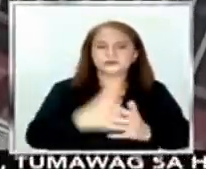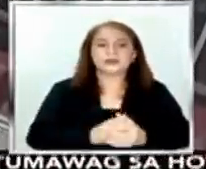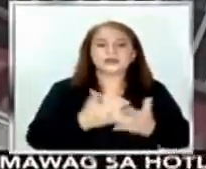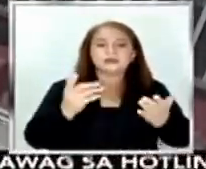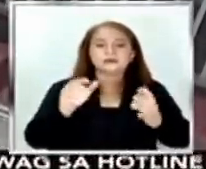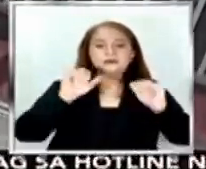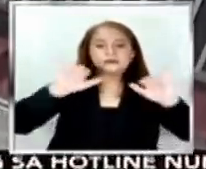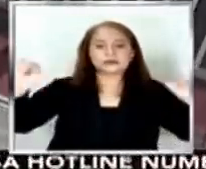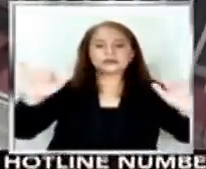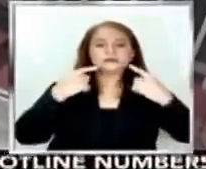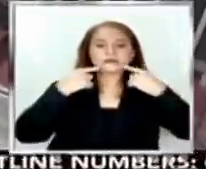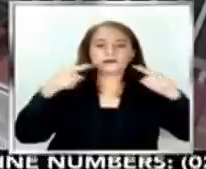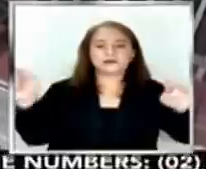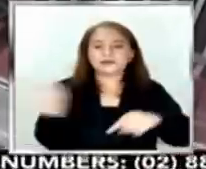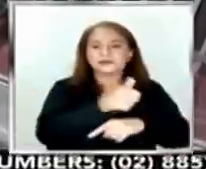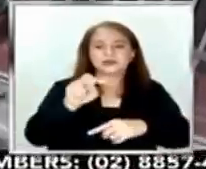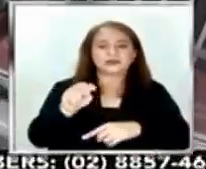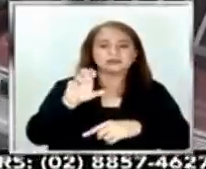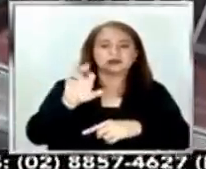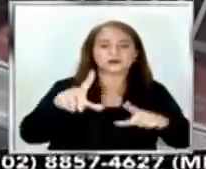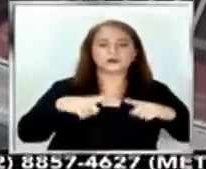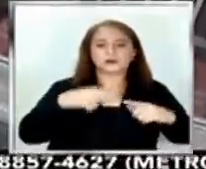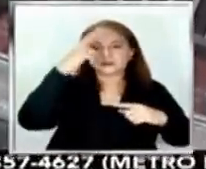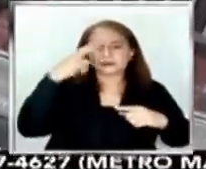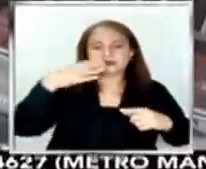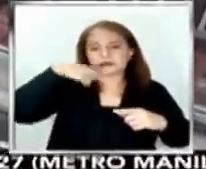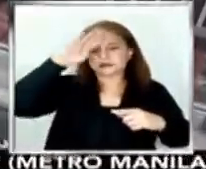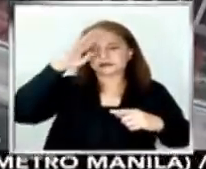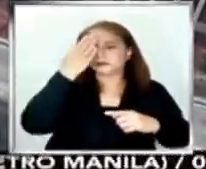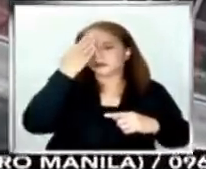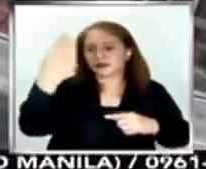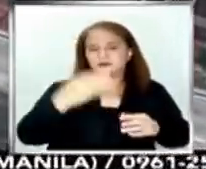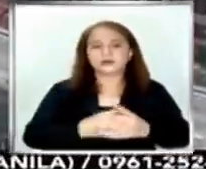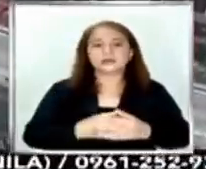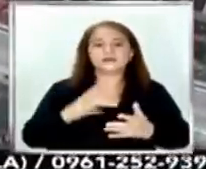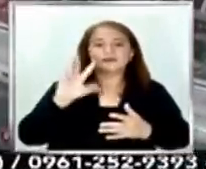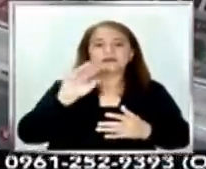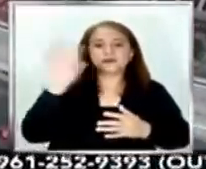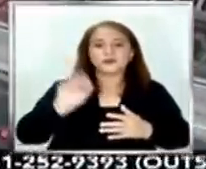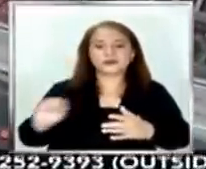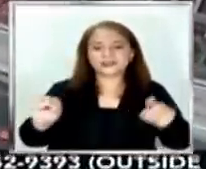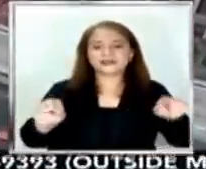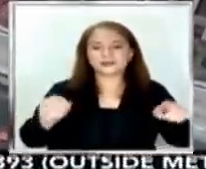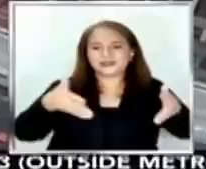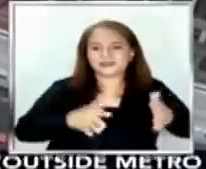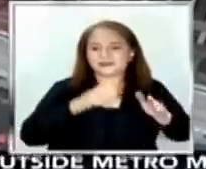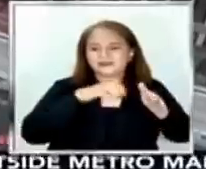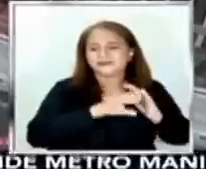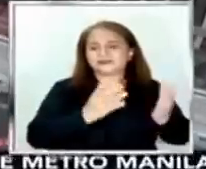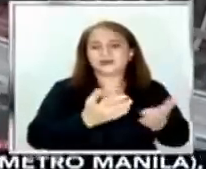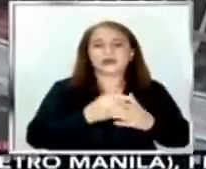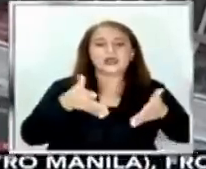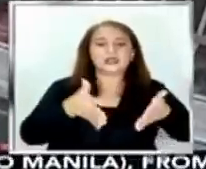pampublikong transportasyon sa NCR, Laguna, Rizal, Cavite at Bulacan sa 50% capacity. Papayagan naman ang mga provincial